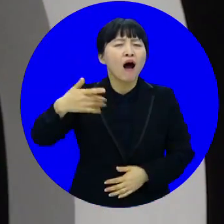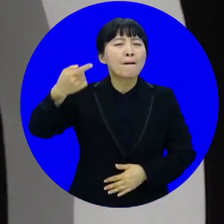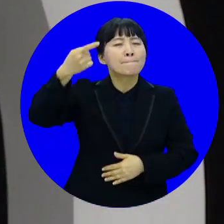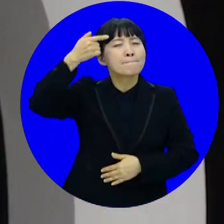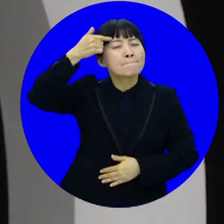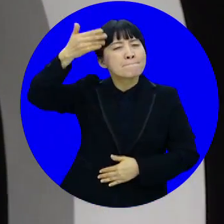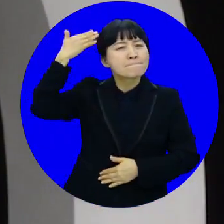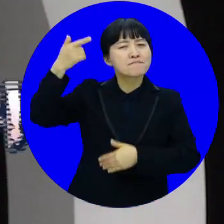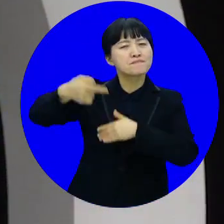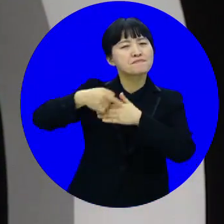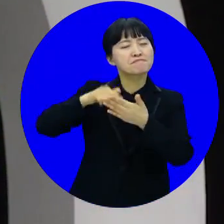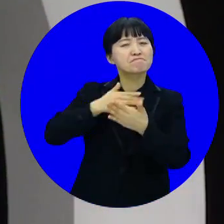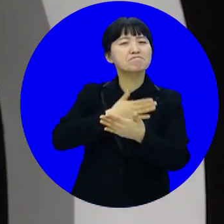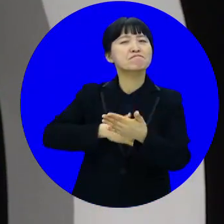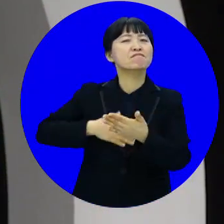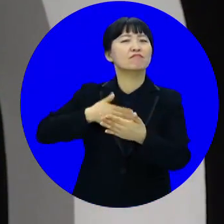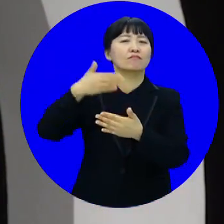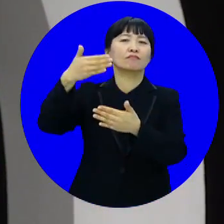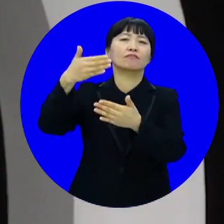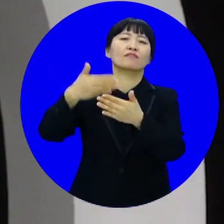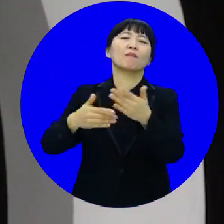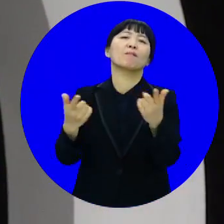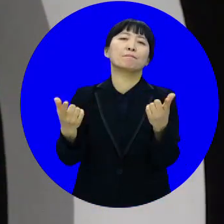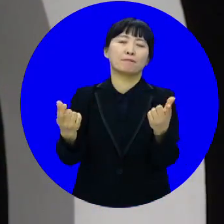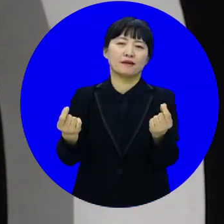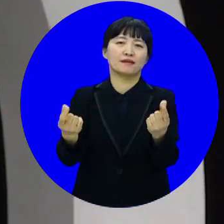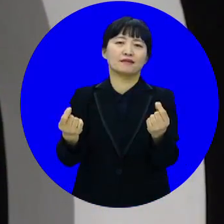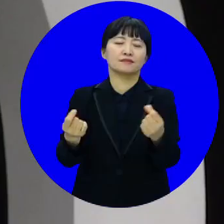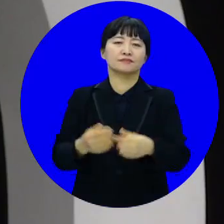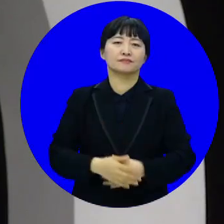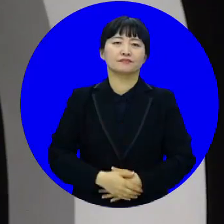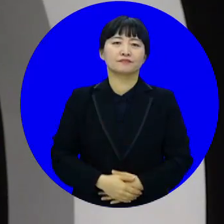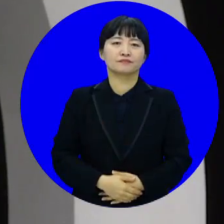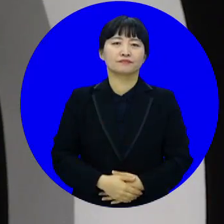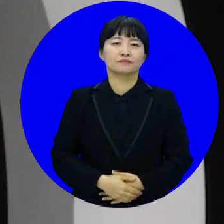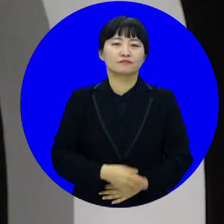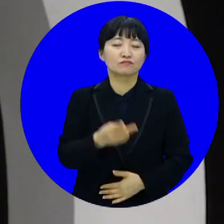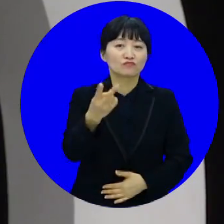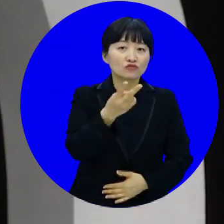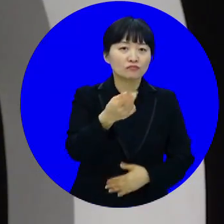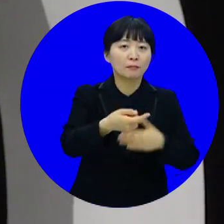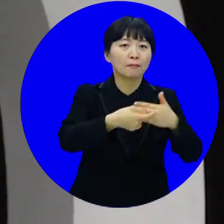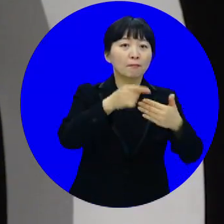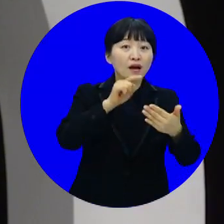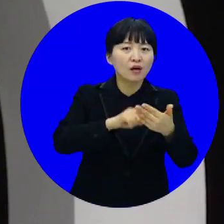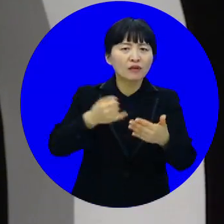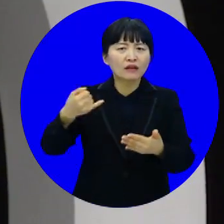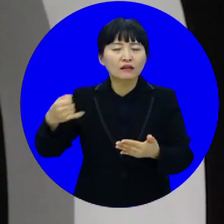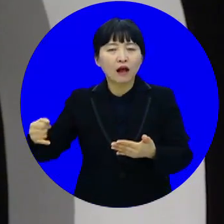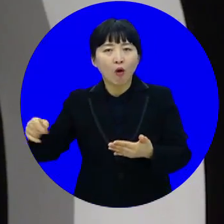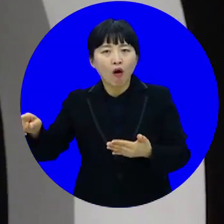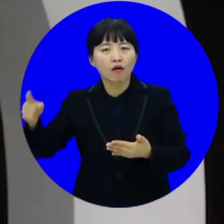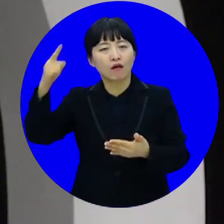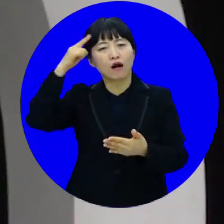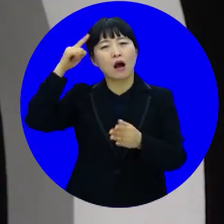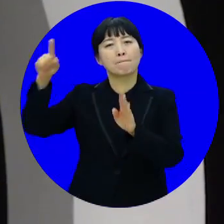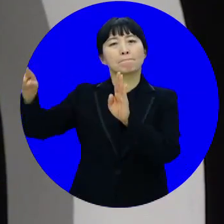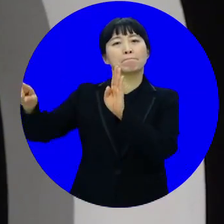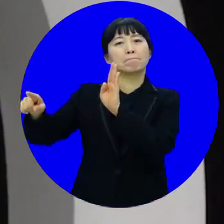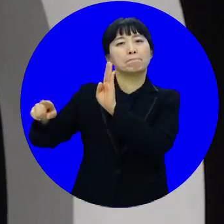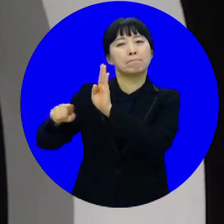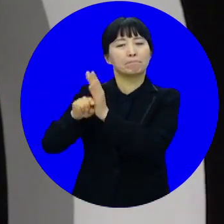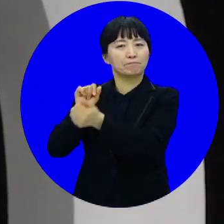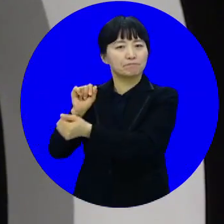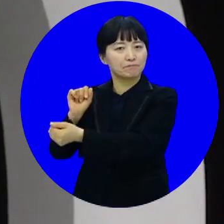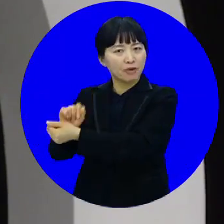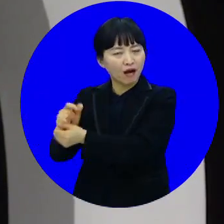아직도 옛날 감정에서 벗어나지 못하고 계시는 것 같아요. 두 분의 그런 마음이 미나에게 아주 부정적인 영향을 끼치고